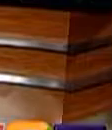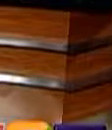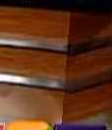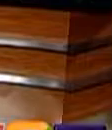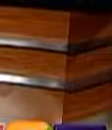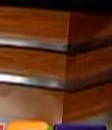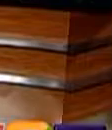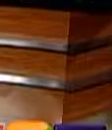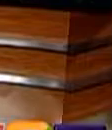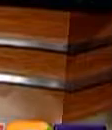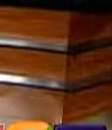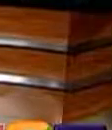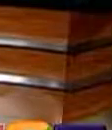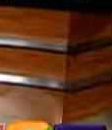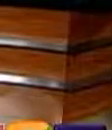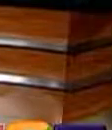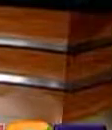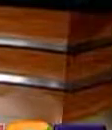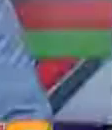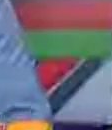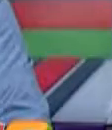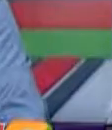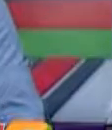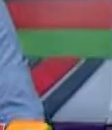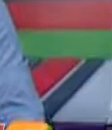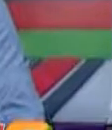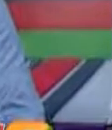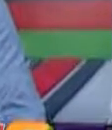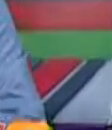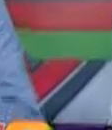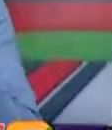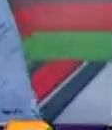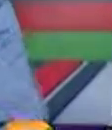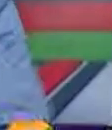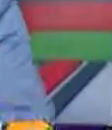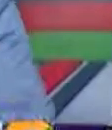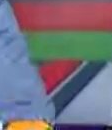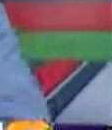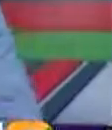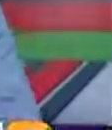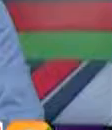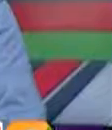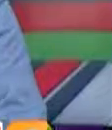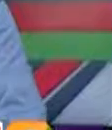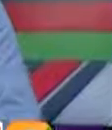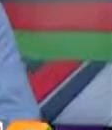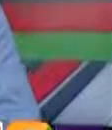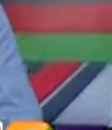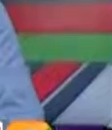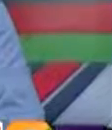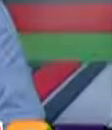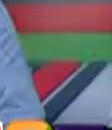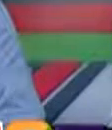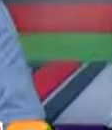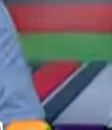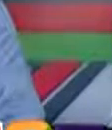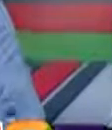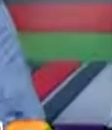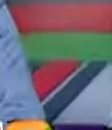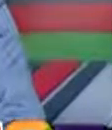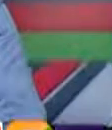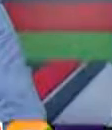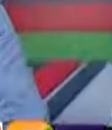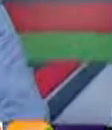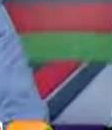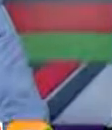Kiingereza. Hilo ndio lugha nilisomea nikalipia. Lugha unaizungumza iko sawa sana, inaeleweka vizuri sana. Itaendelea,